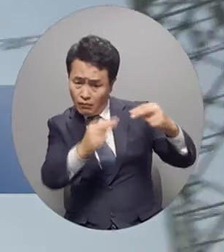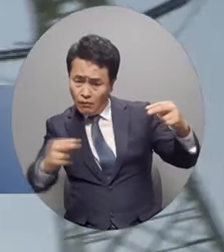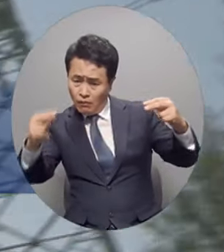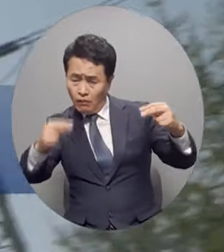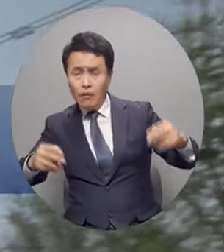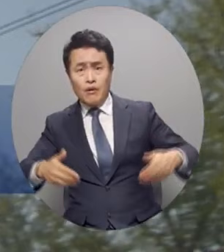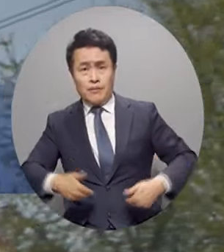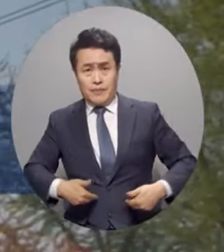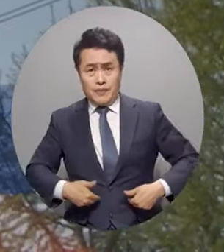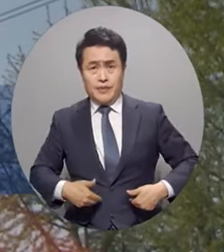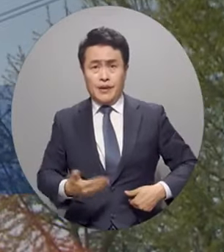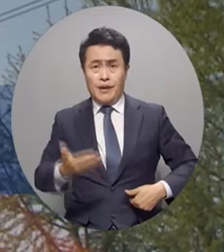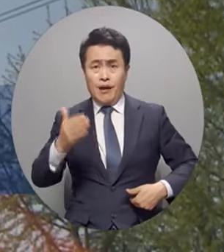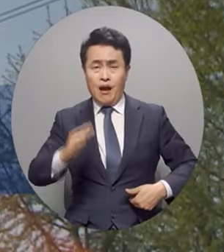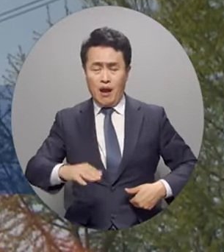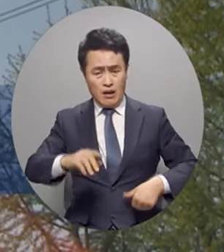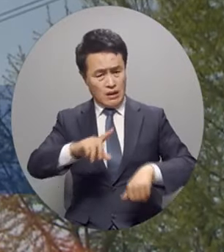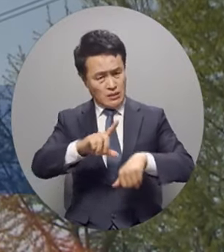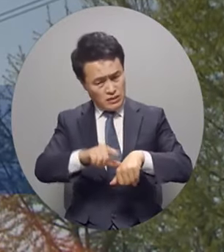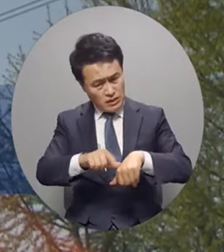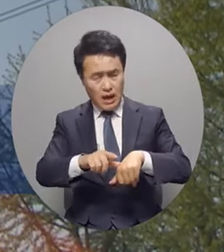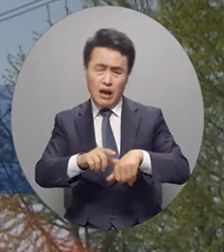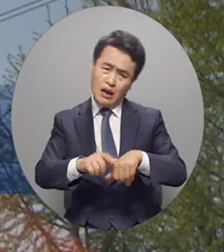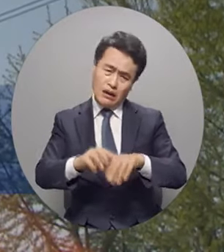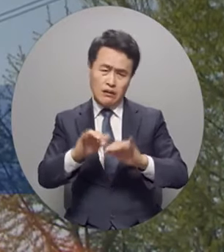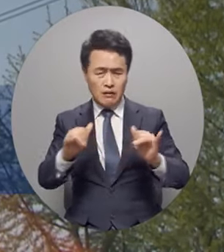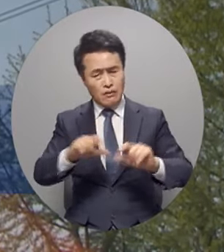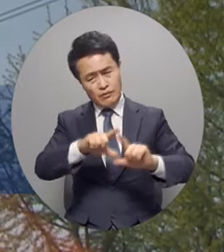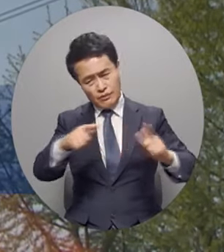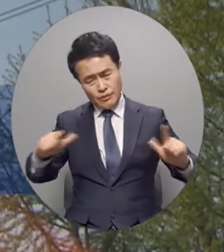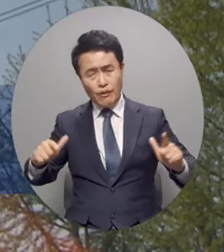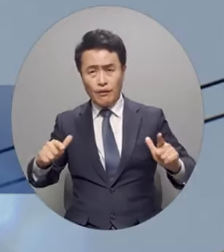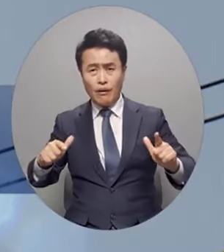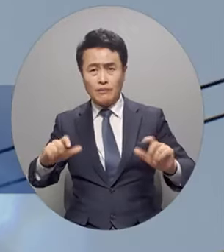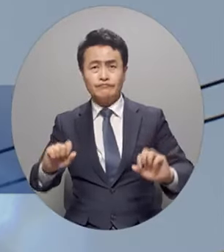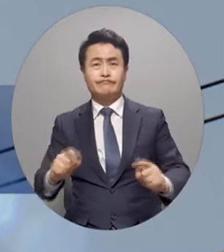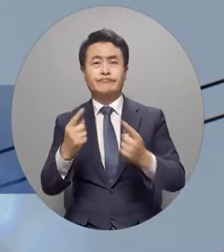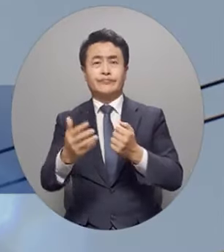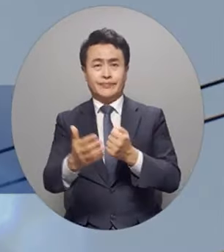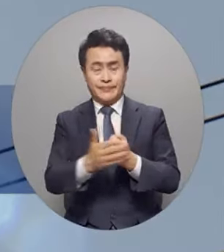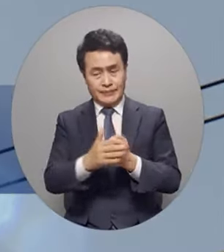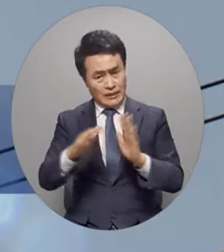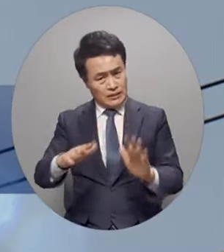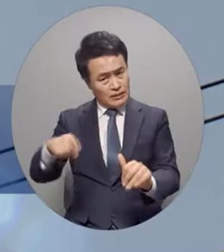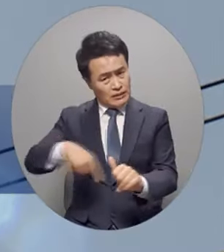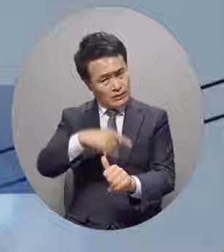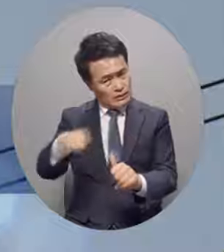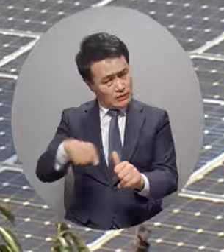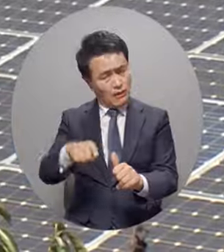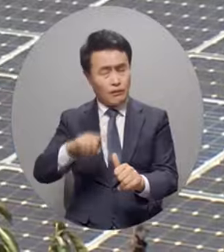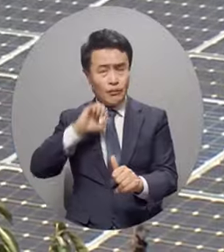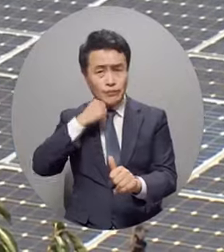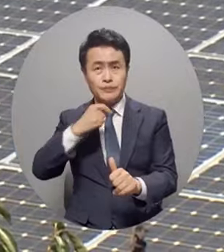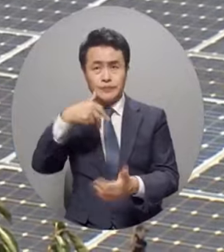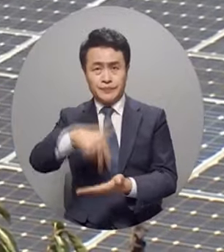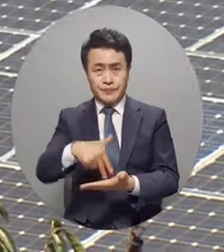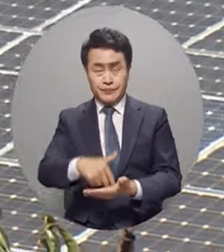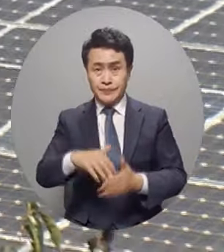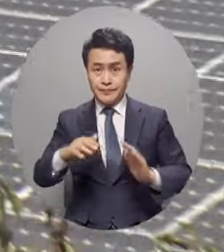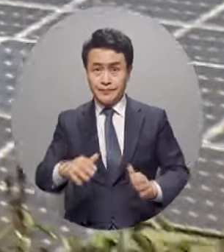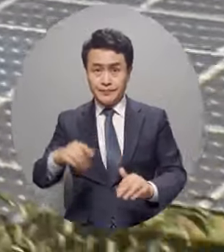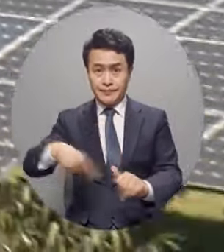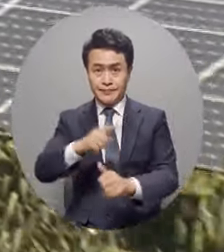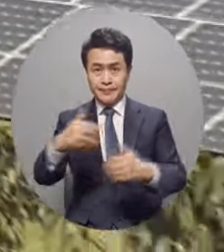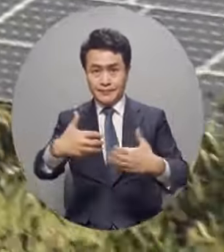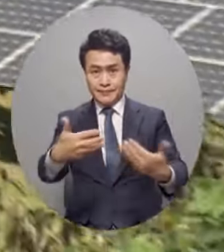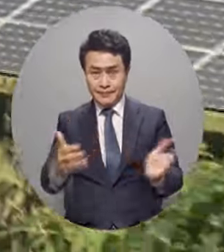되어야 하는데 물리적인 시간과 민원이나 이런 것들이 함께 겹쳐서 지금 상황이 발생했지 않았나.